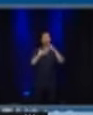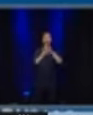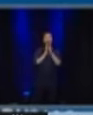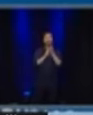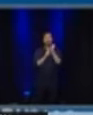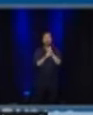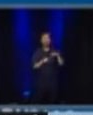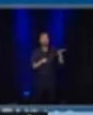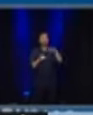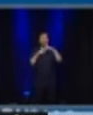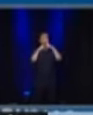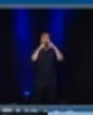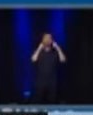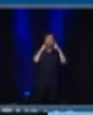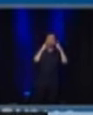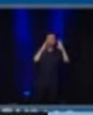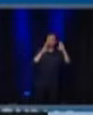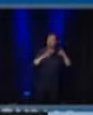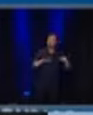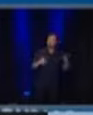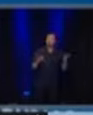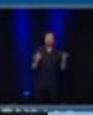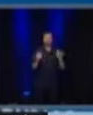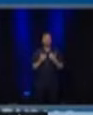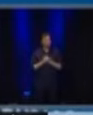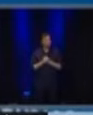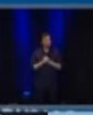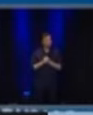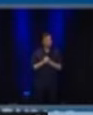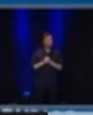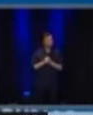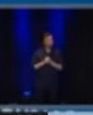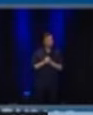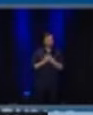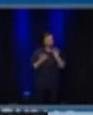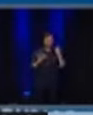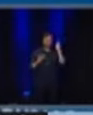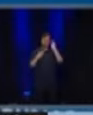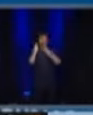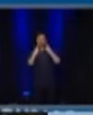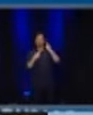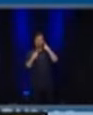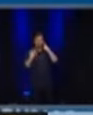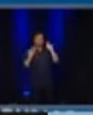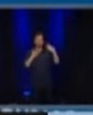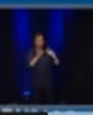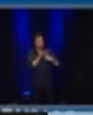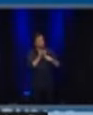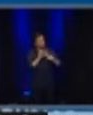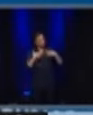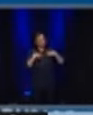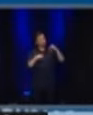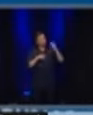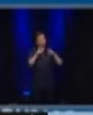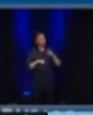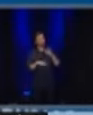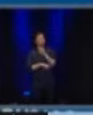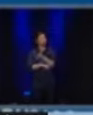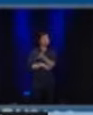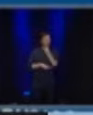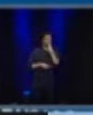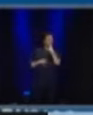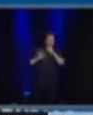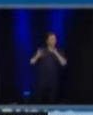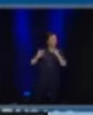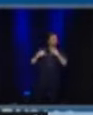entreprises. Donc, il y a encore des questions là, qui se posent. Puis, on continue les discussions avec la santé publique.